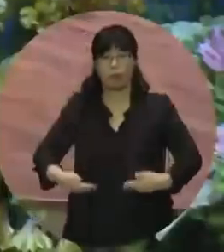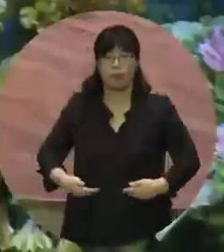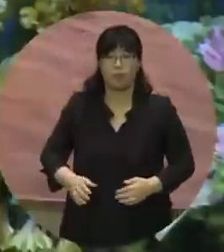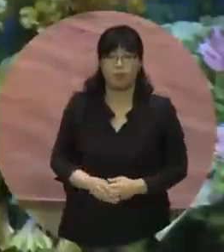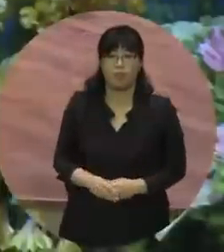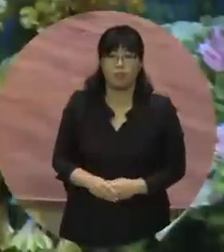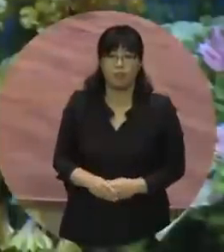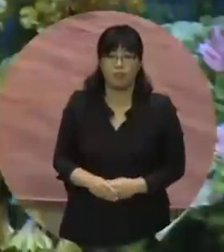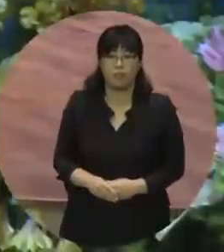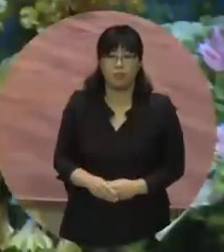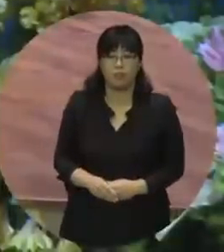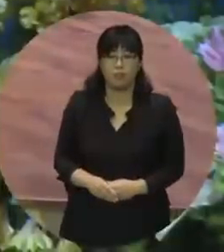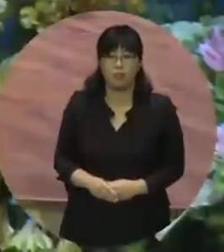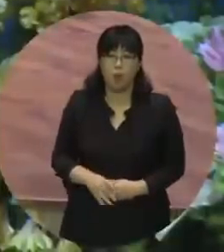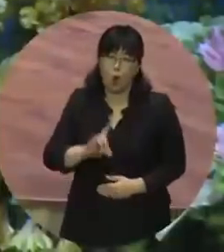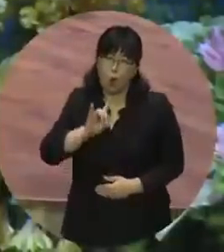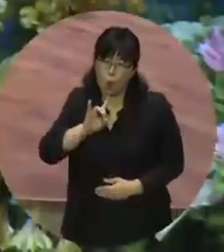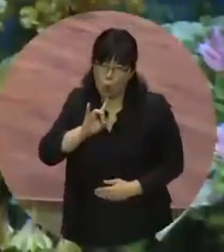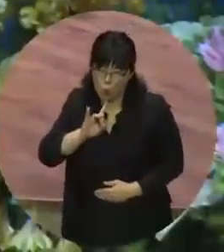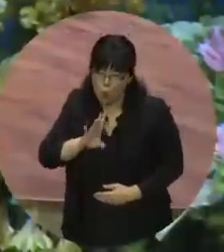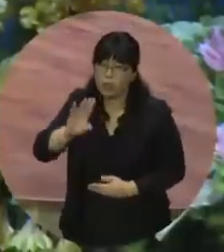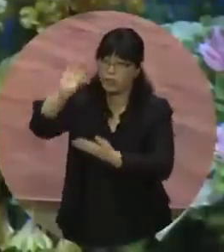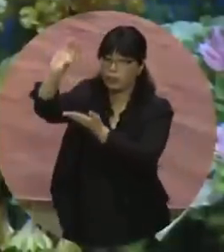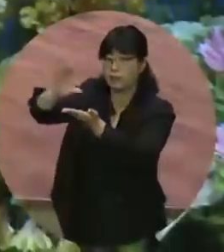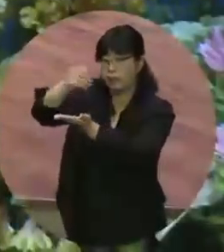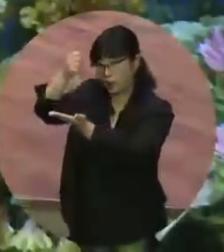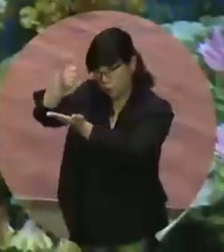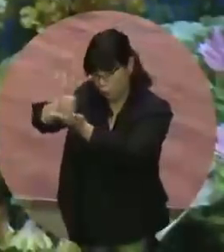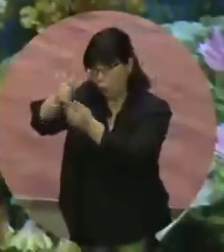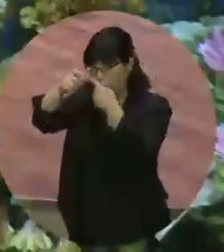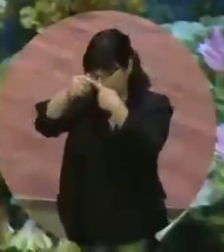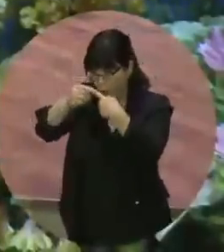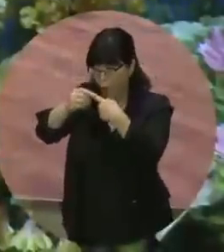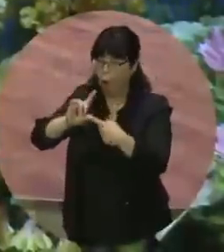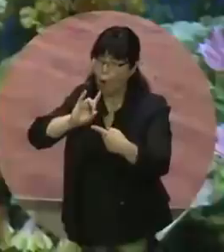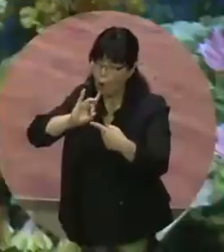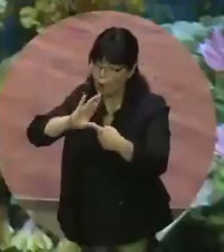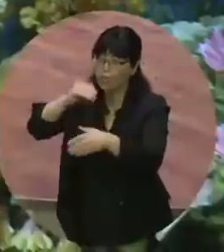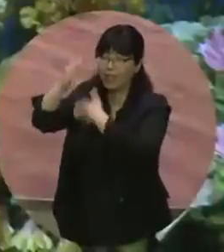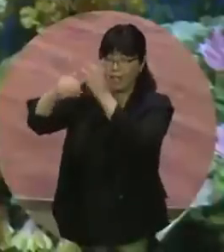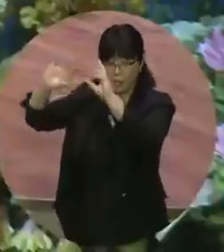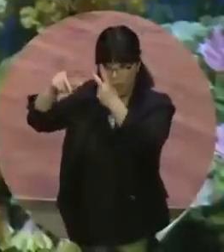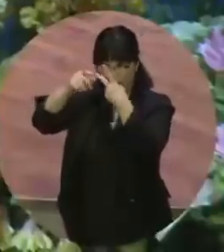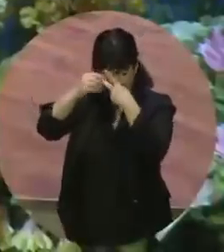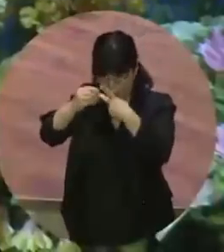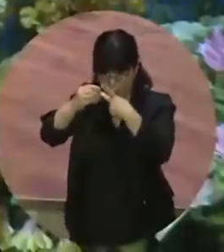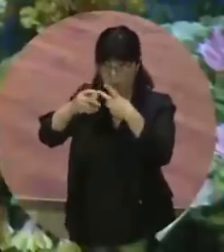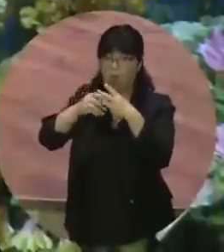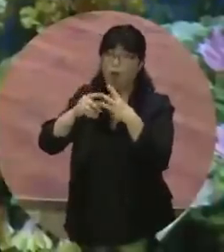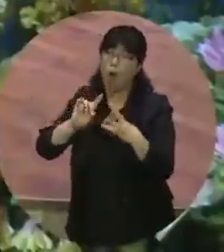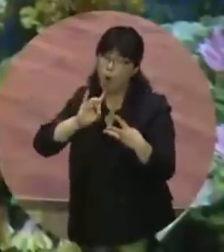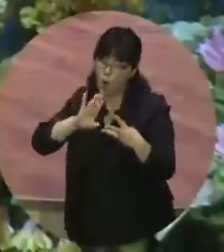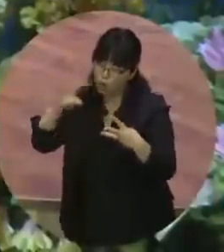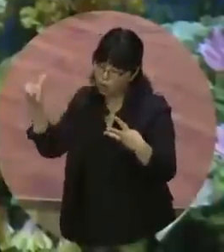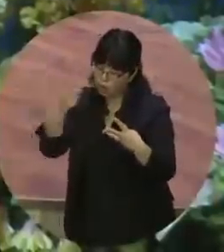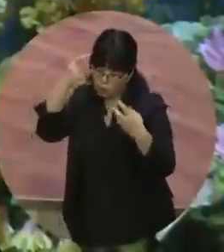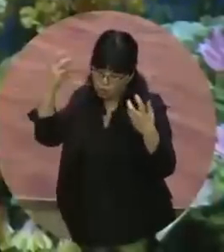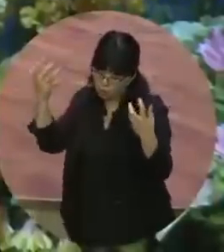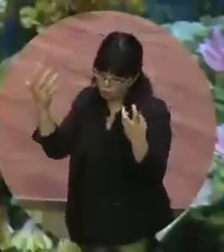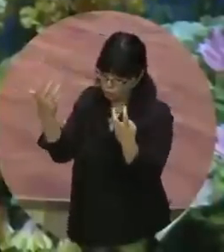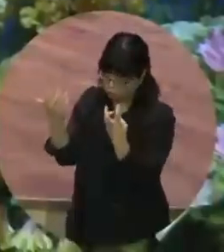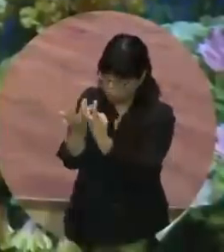3절, 8절. 그러니까 오직 그리스도, 오직 하나님 나라, 오직 성령 충만. 그러니까 나 중심이